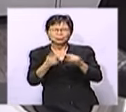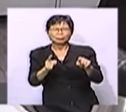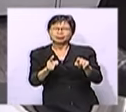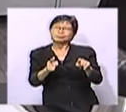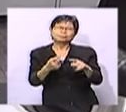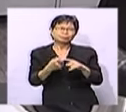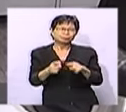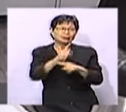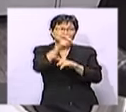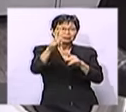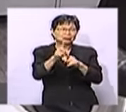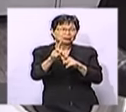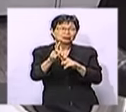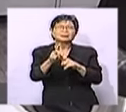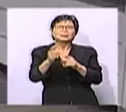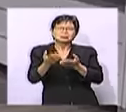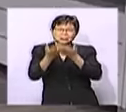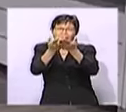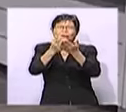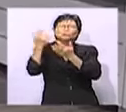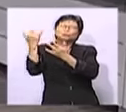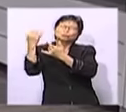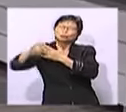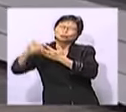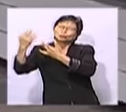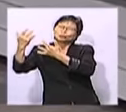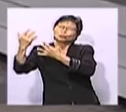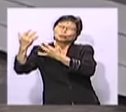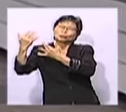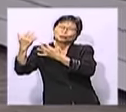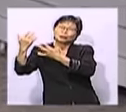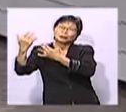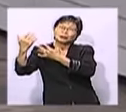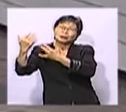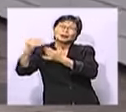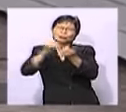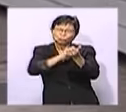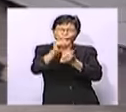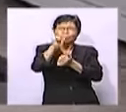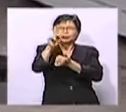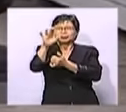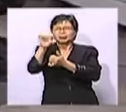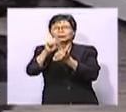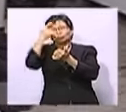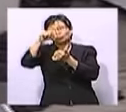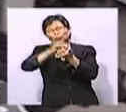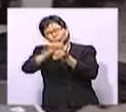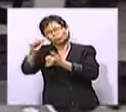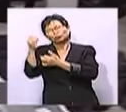begitu, tarikh cadangan ini masih menunggu kelulusan daripada Kementerian Belia dan Sukan untuk diluluskan.